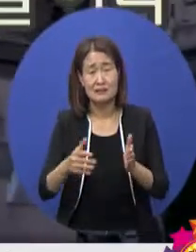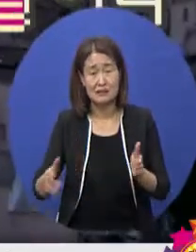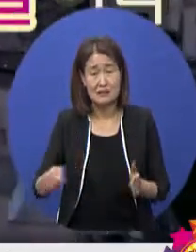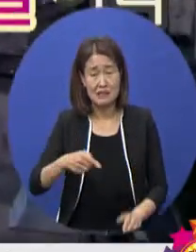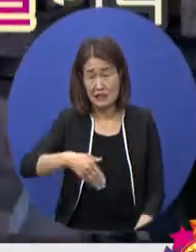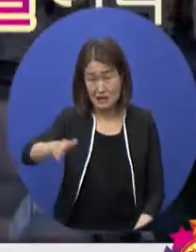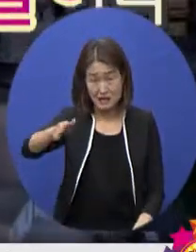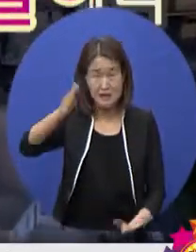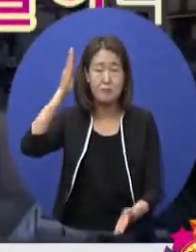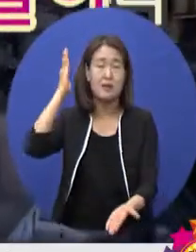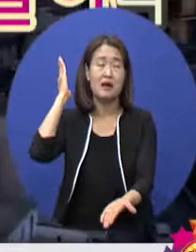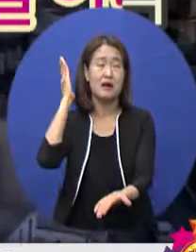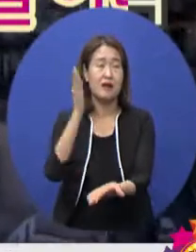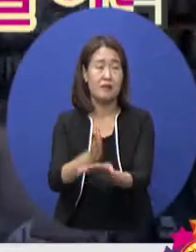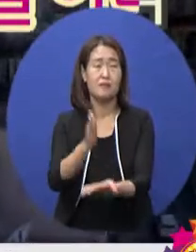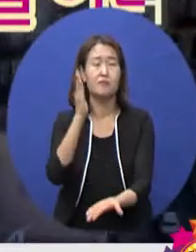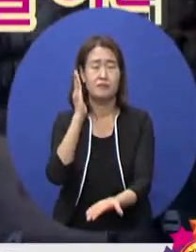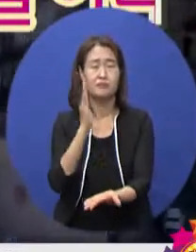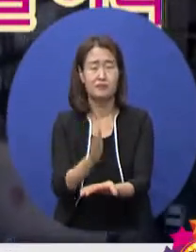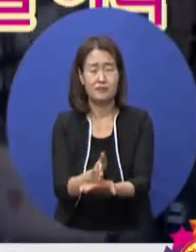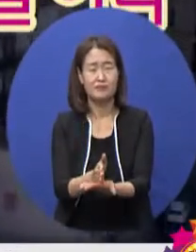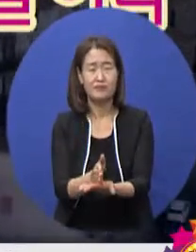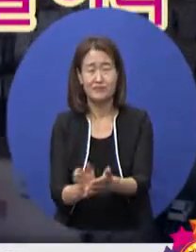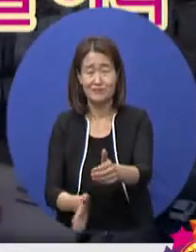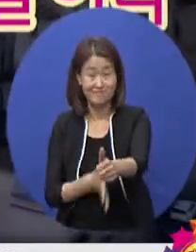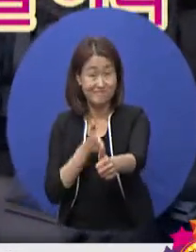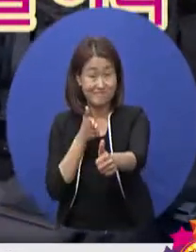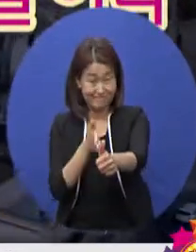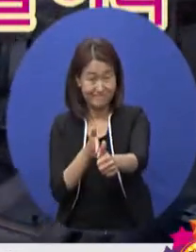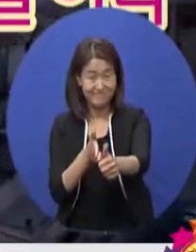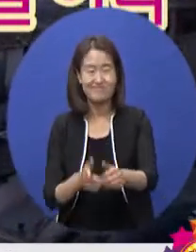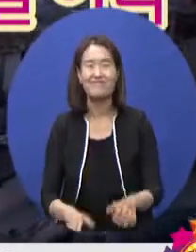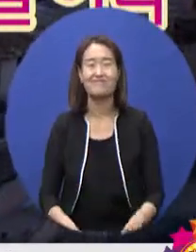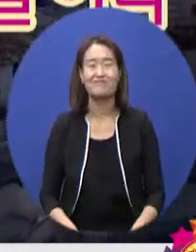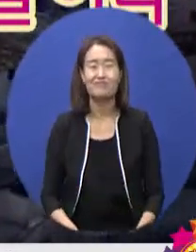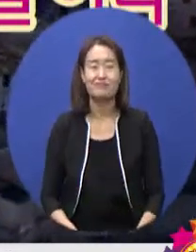세워라 가지를 말어라.